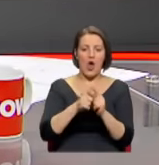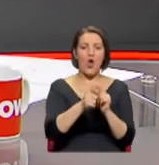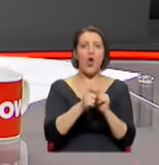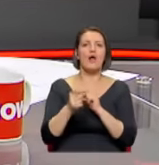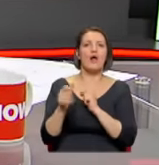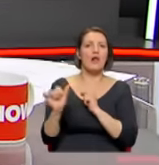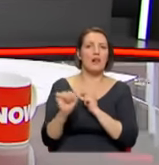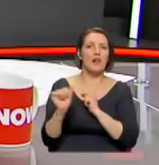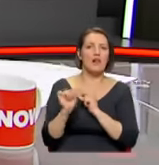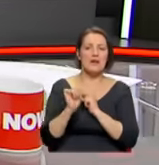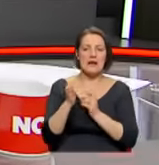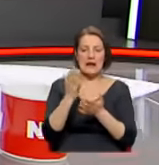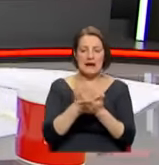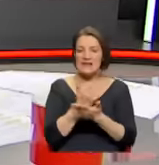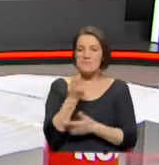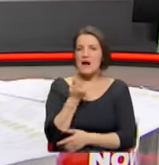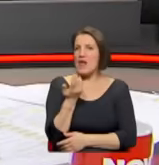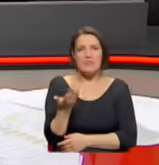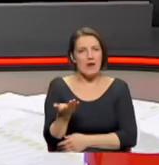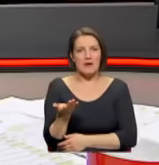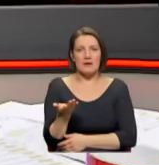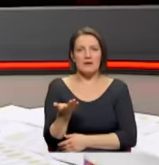ödeyemiyor. Kazandıkları para ne ki?